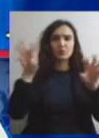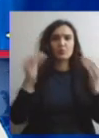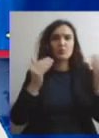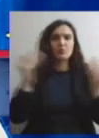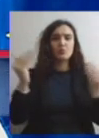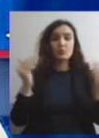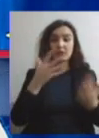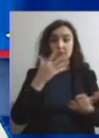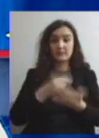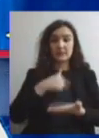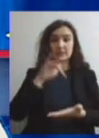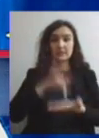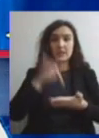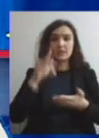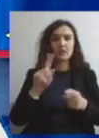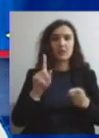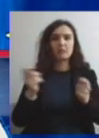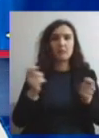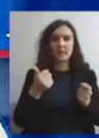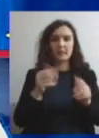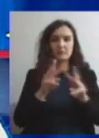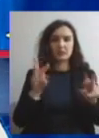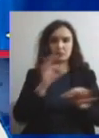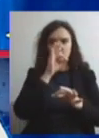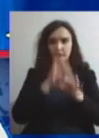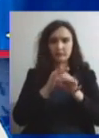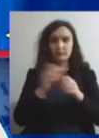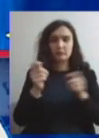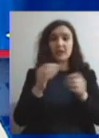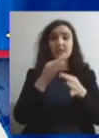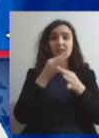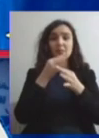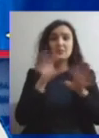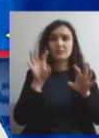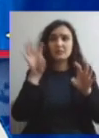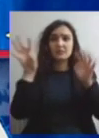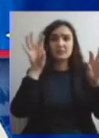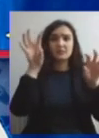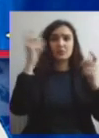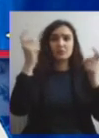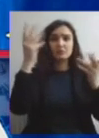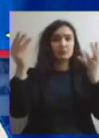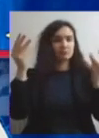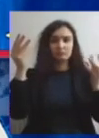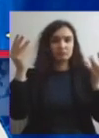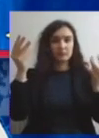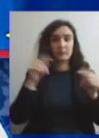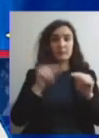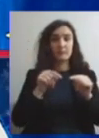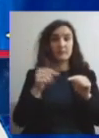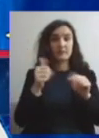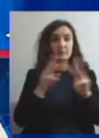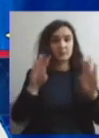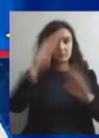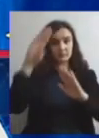ცენტრალური მართვა არის პრემიერის დონეზე და ნებისმიერ უწყებაში ყველა გადაწყვეტილება მიიღება ამ პრემიერის დონეზე